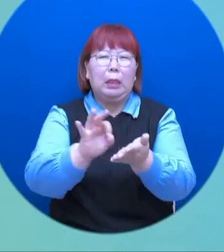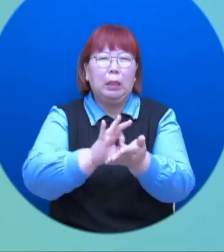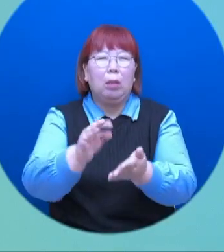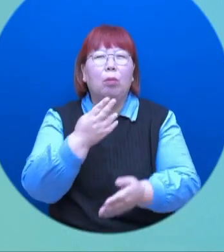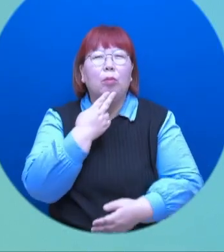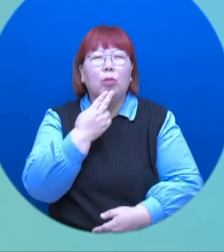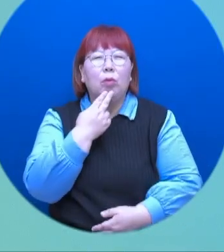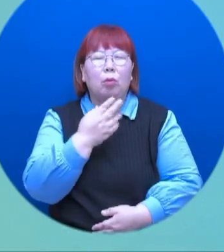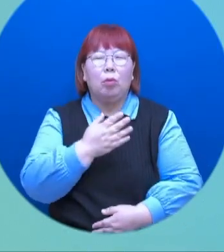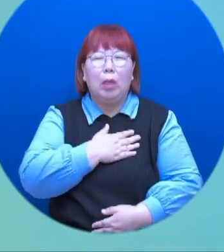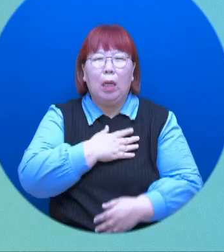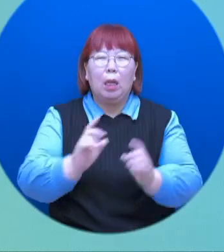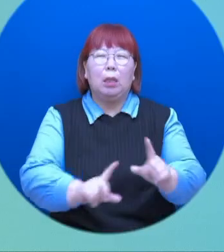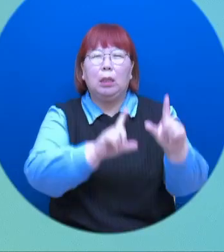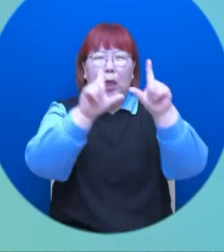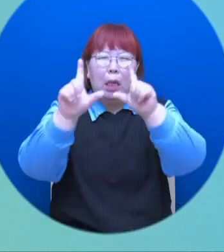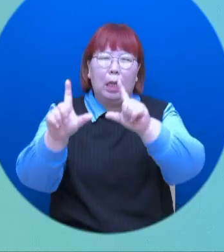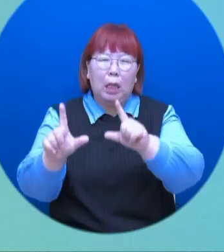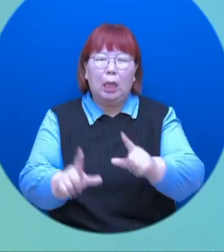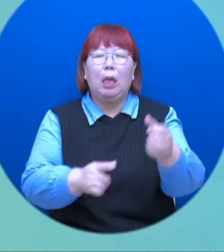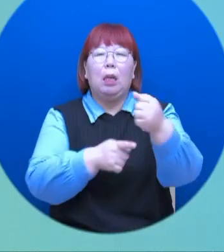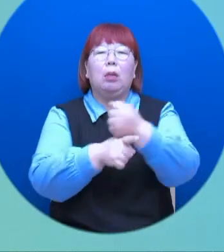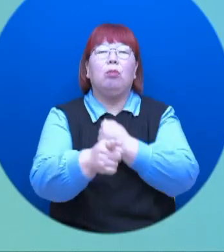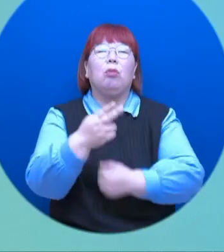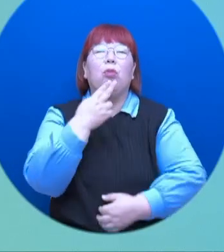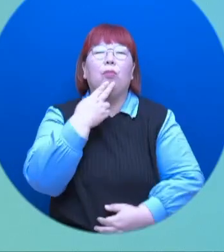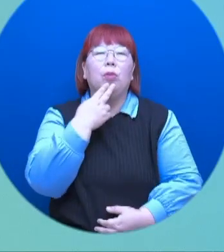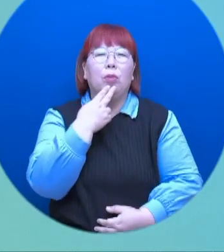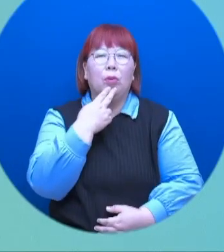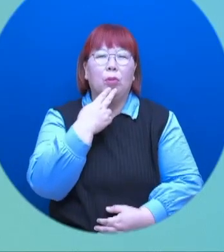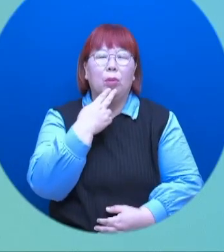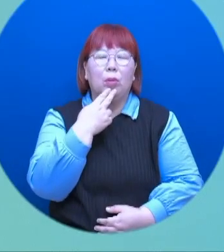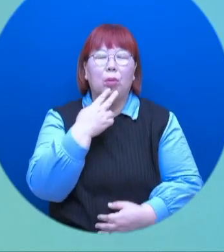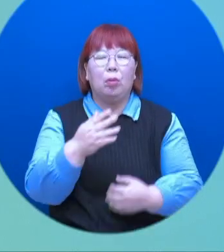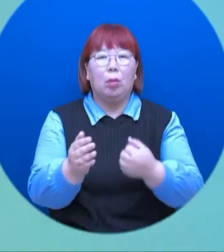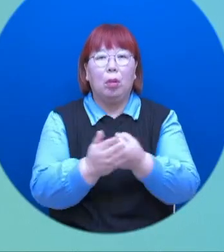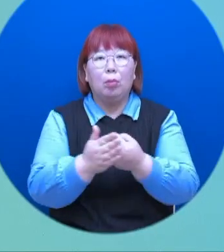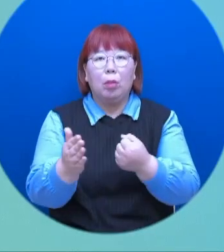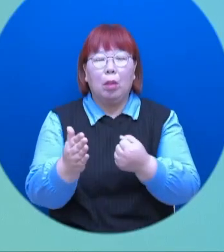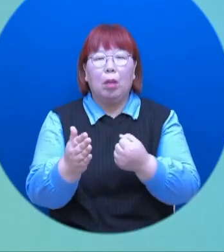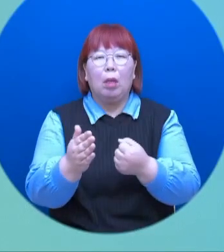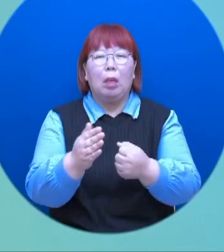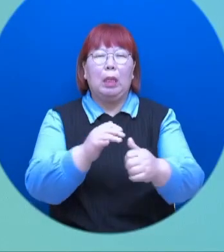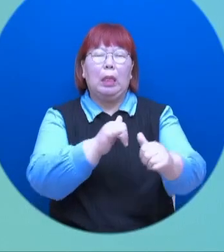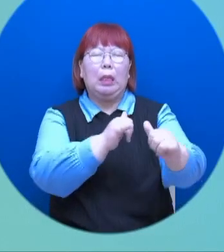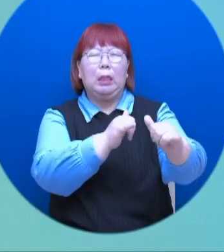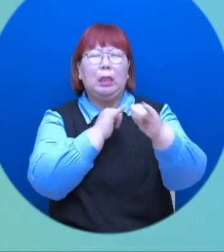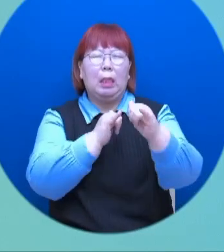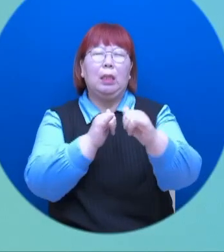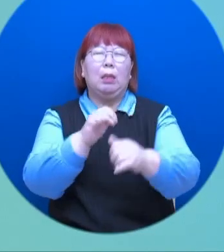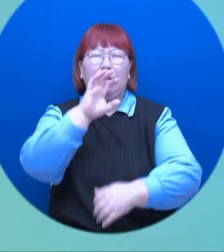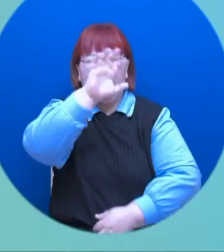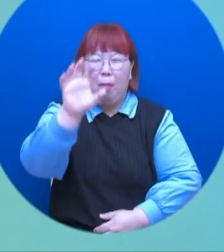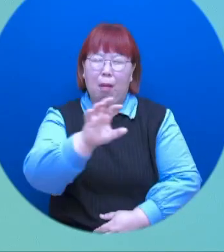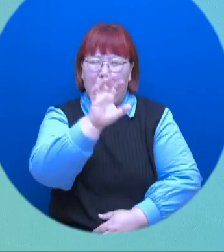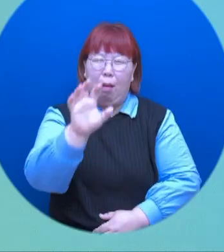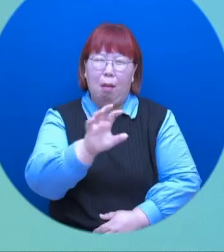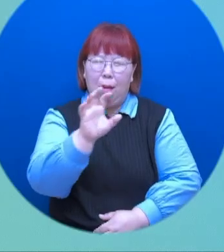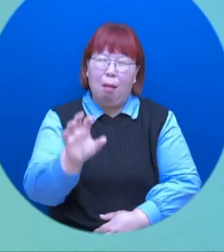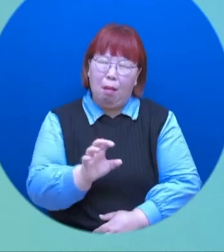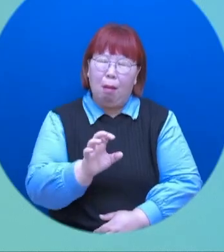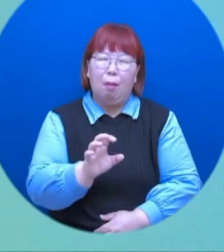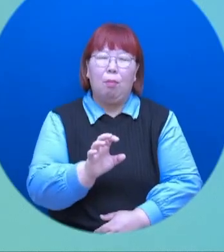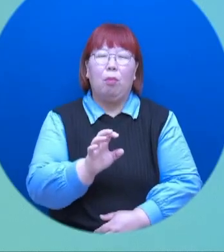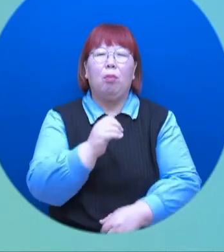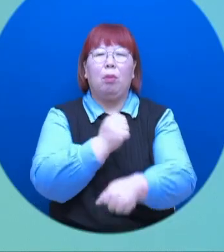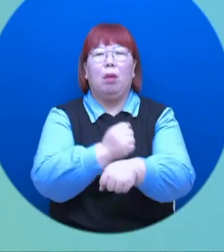이상 살아가야 할 이유가 없어. 그리하여 자살을 반복적 시도를